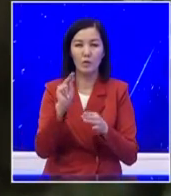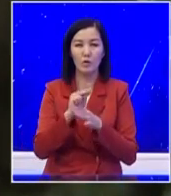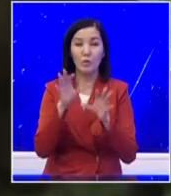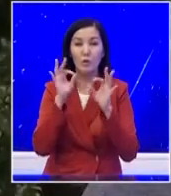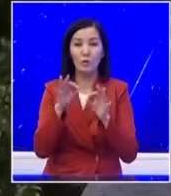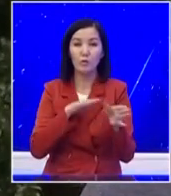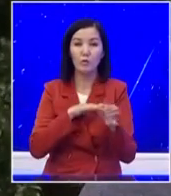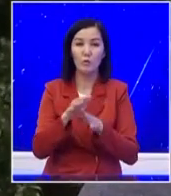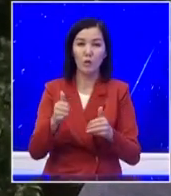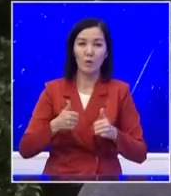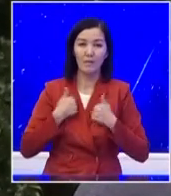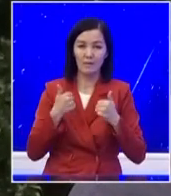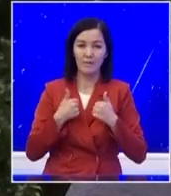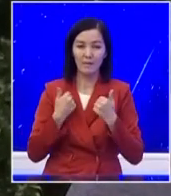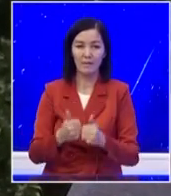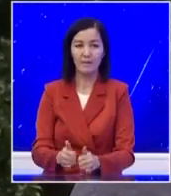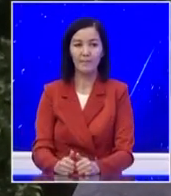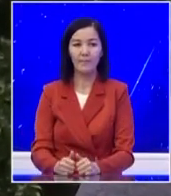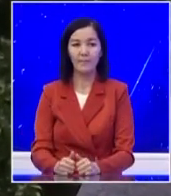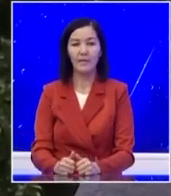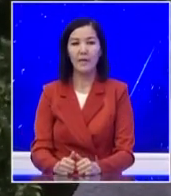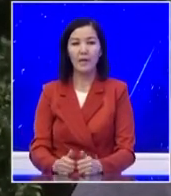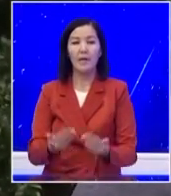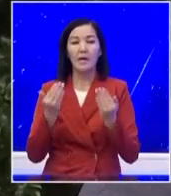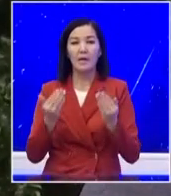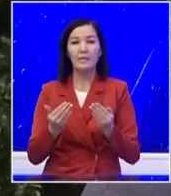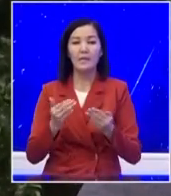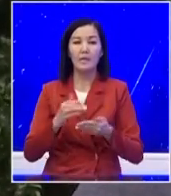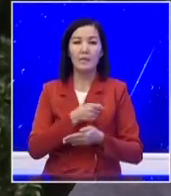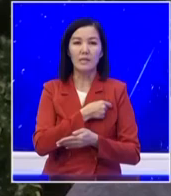орындауға тырысады. Біз үшін Боранбек айдыңқы күрес стилі өзгеше,